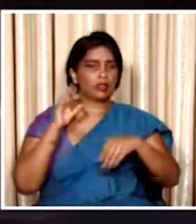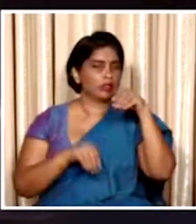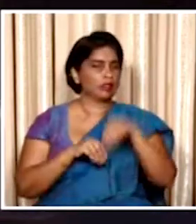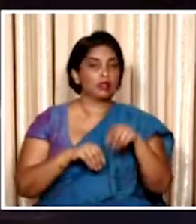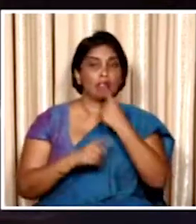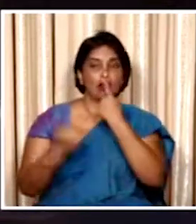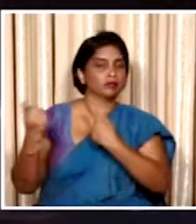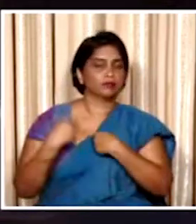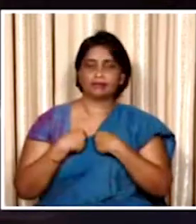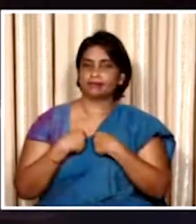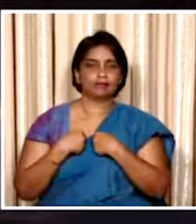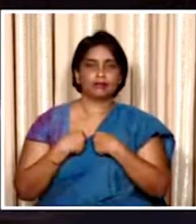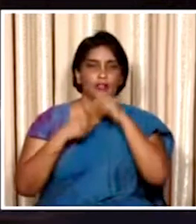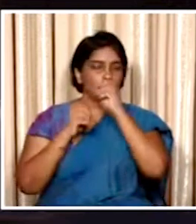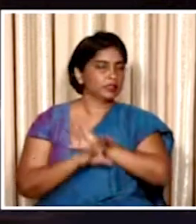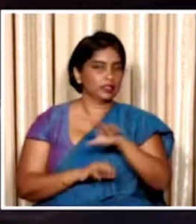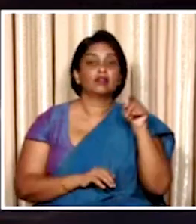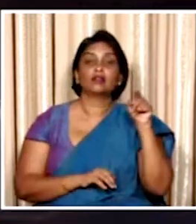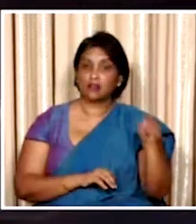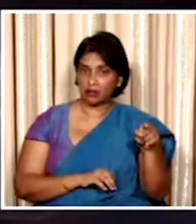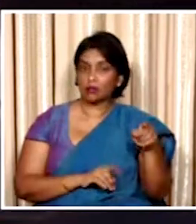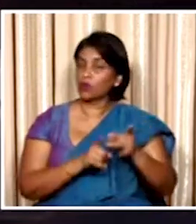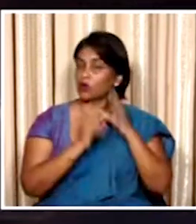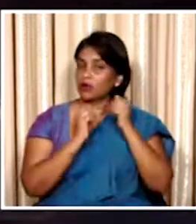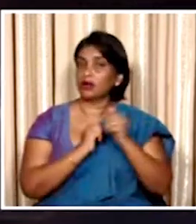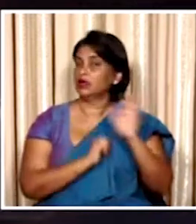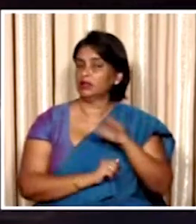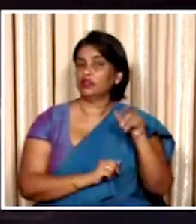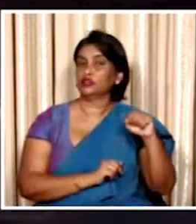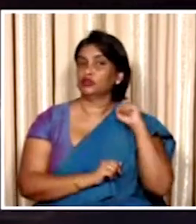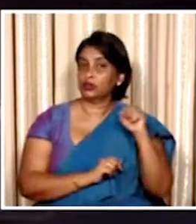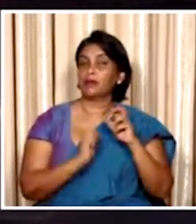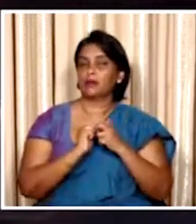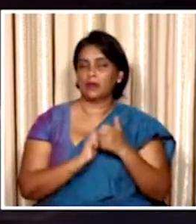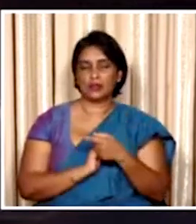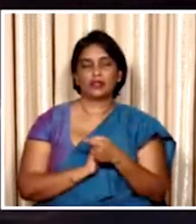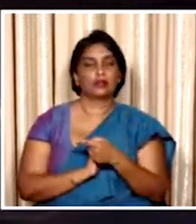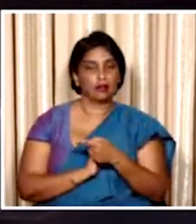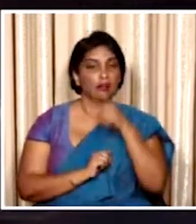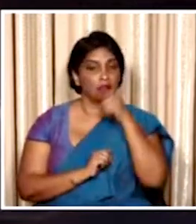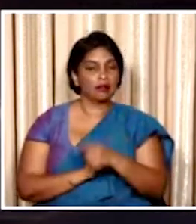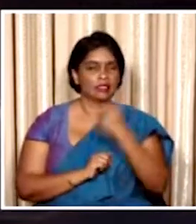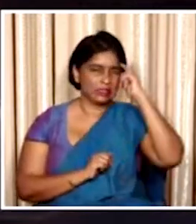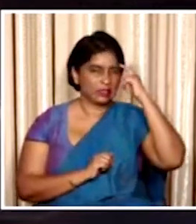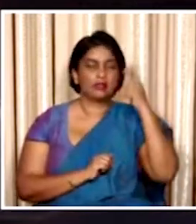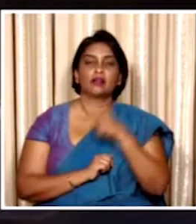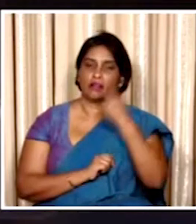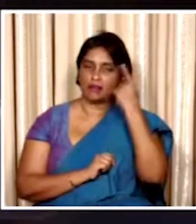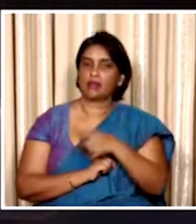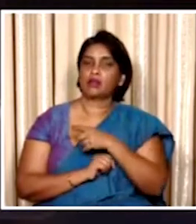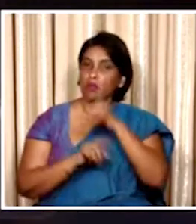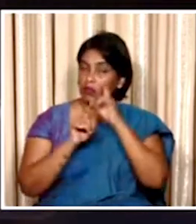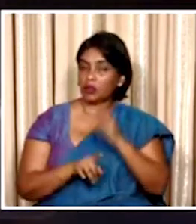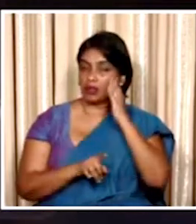දේශපාලඥයෙක්ගේ කීම්වලට අවනත වෙන්නේ නැහැ, ඒවට අනුව ක්‍රියාත්මක කරන්නේ නැහැ. ඒක තමයි මෙතන තියෙන ප්‍රශ්නේ, ඒක තමයි මේ රිදිලා තියෙන්නේ. ඒ නිසා